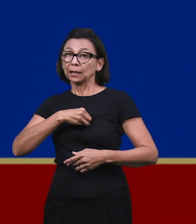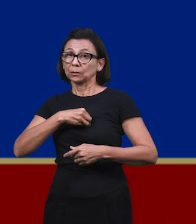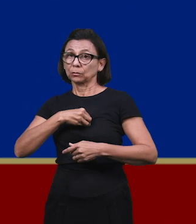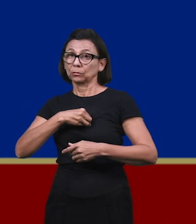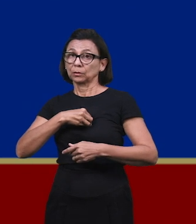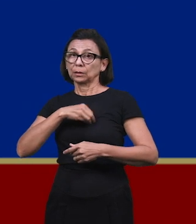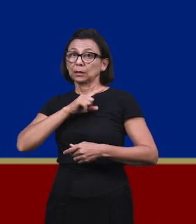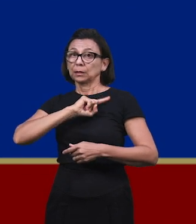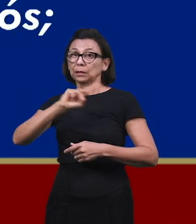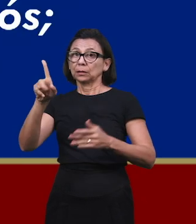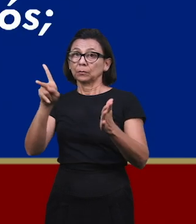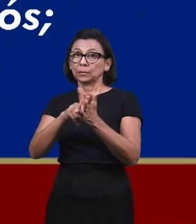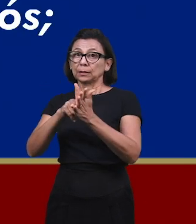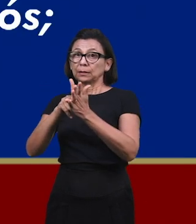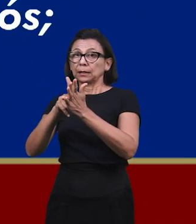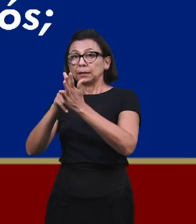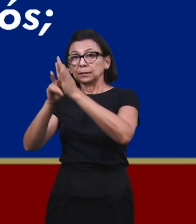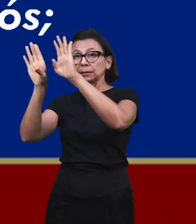Deuxièmement,